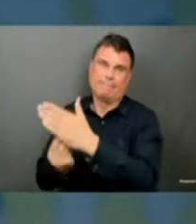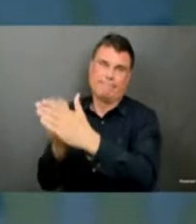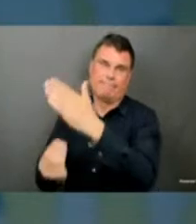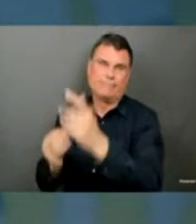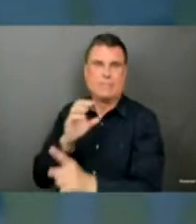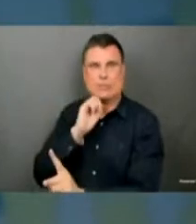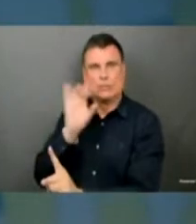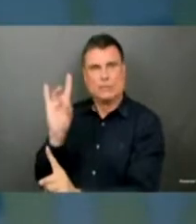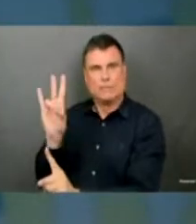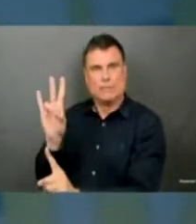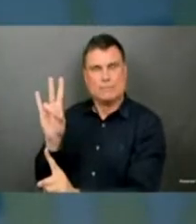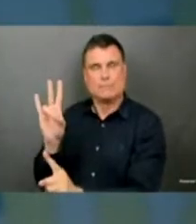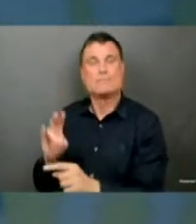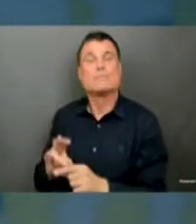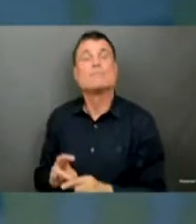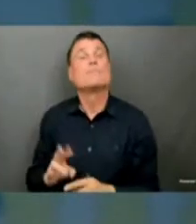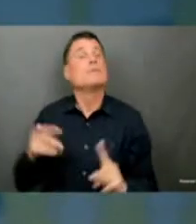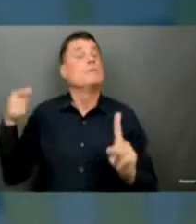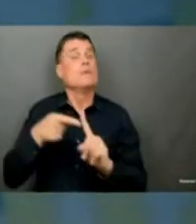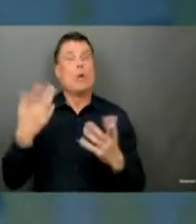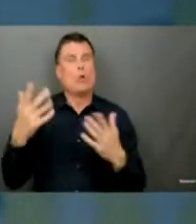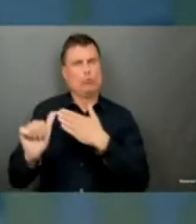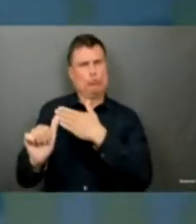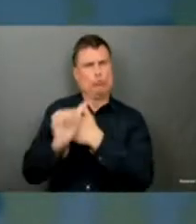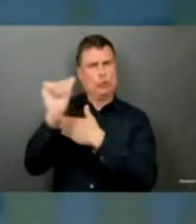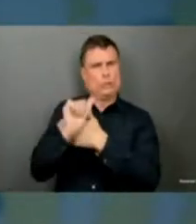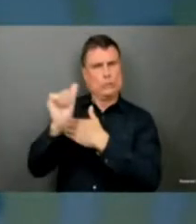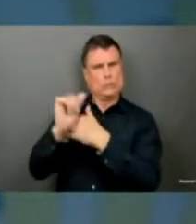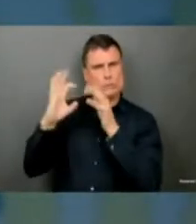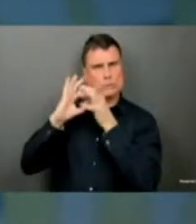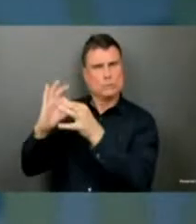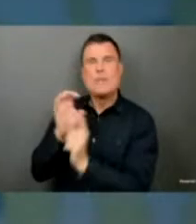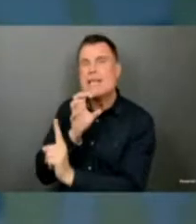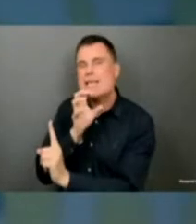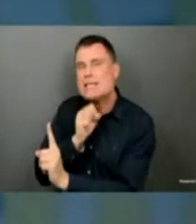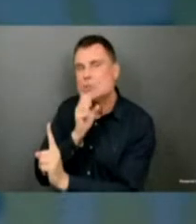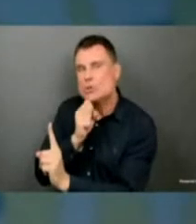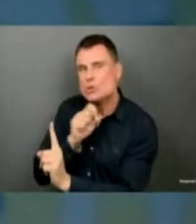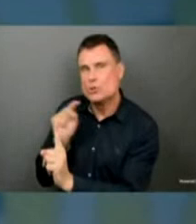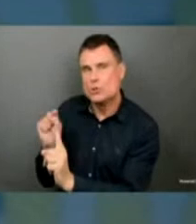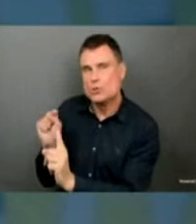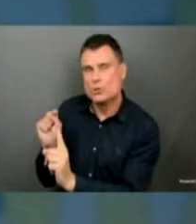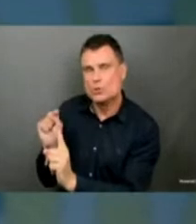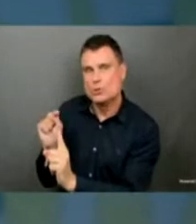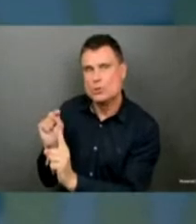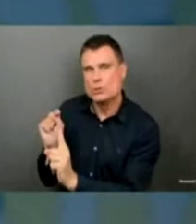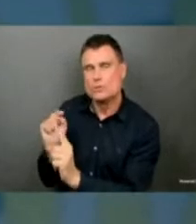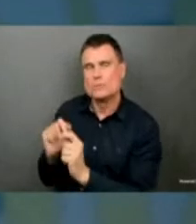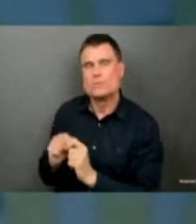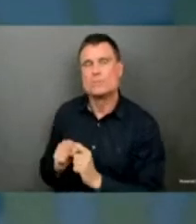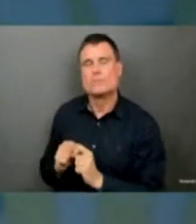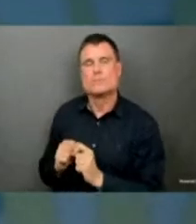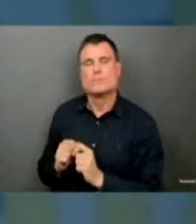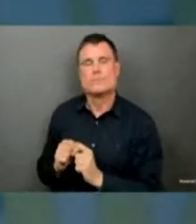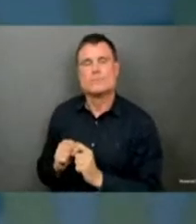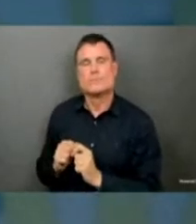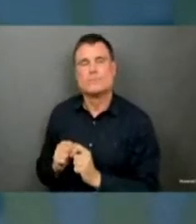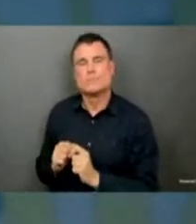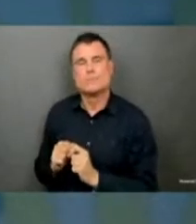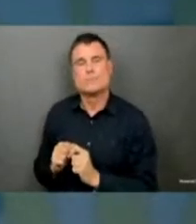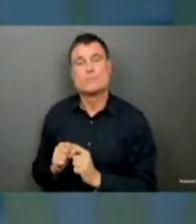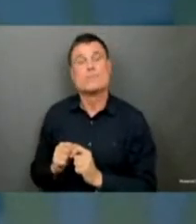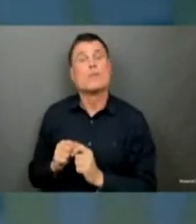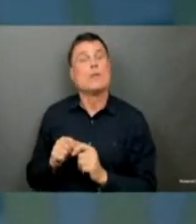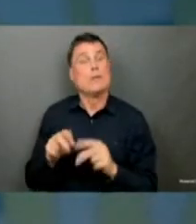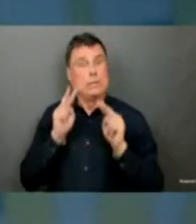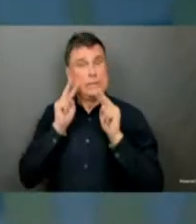人占了1.7%有1340例。那么这个呢是说到了